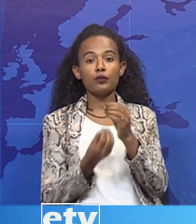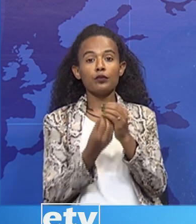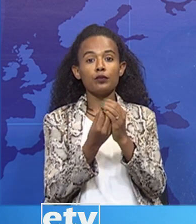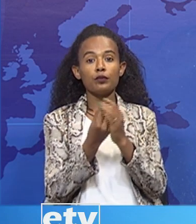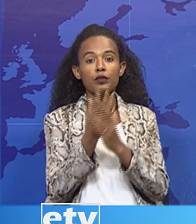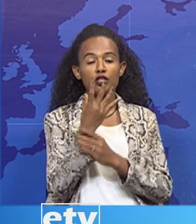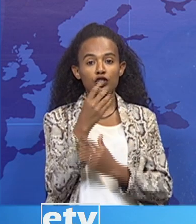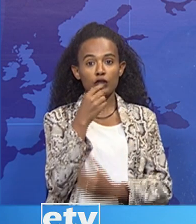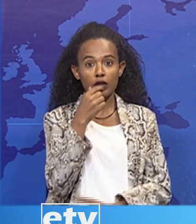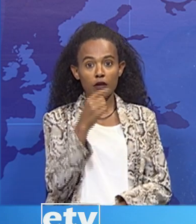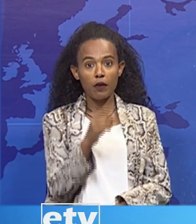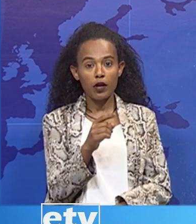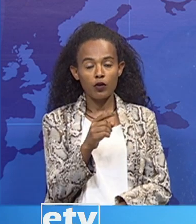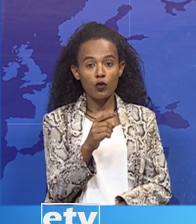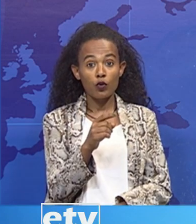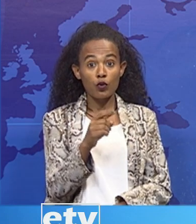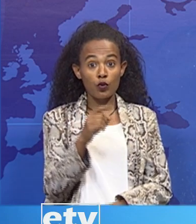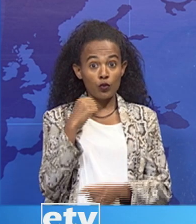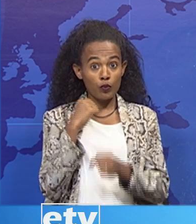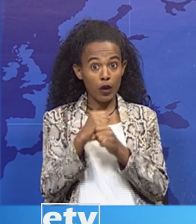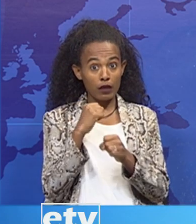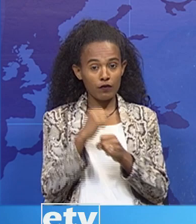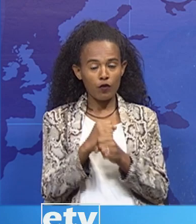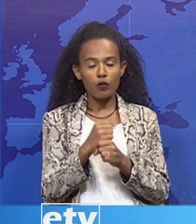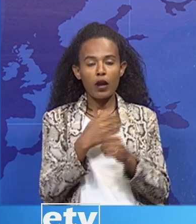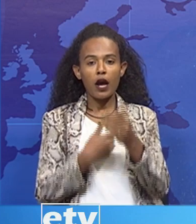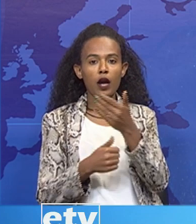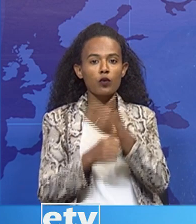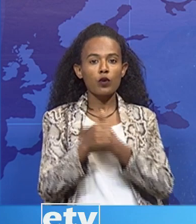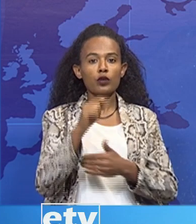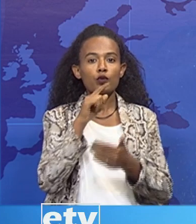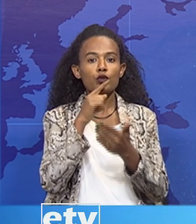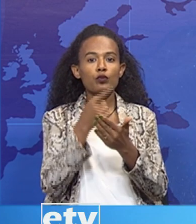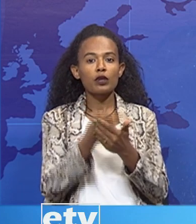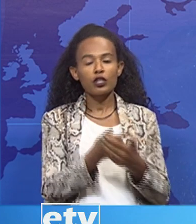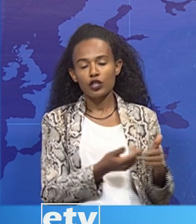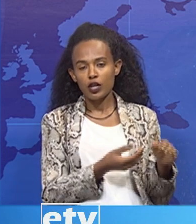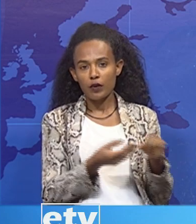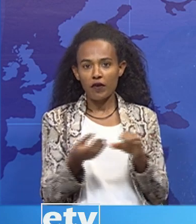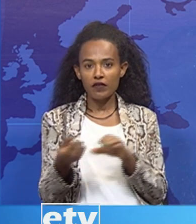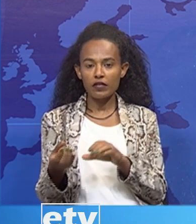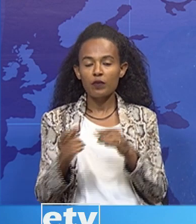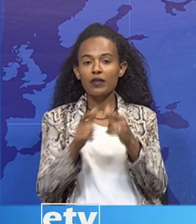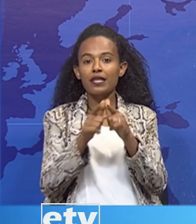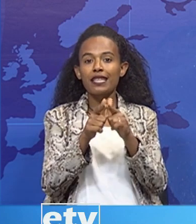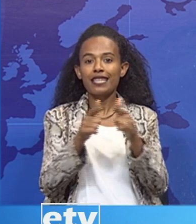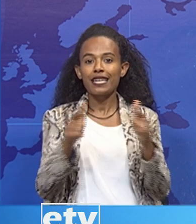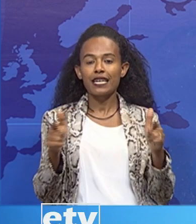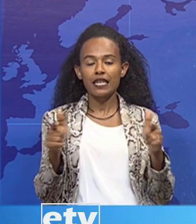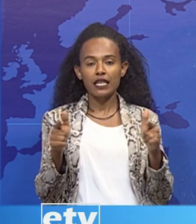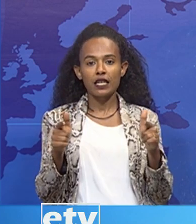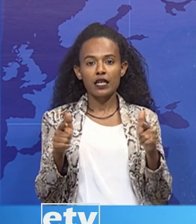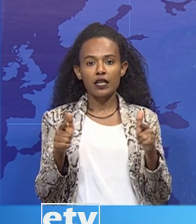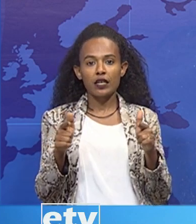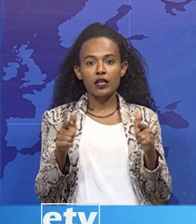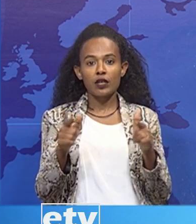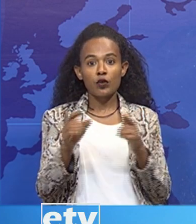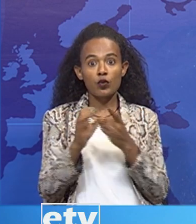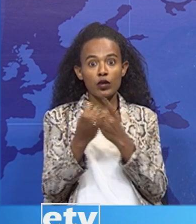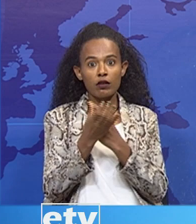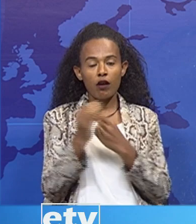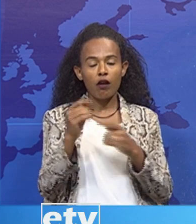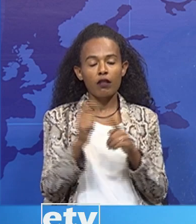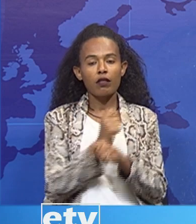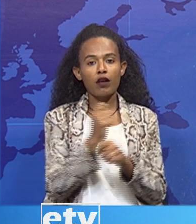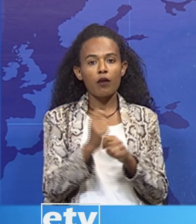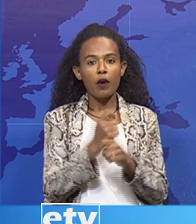የተባለው ፕላትፎርም ለአካል ጉዳተኞች መረጃን የሚያፈስበት ትልቅ መልክና ተግባር